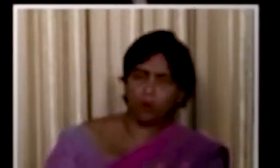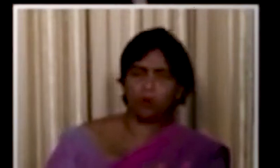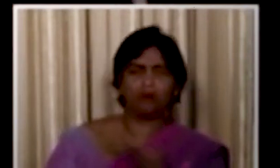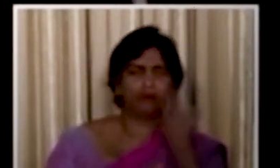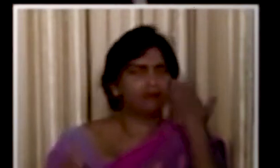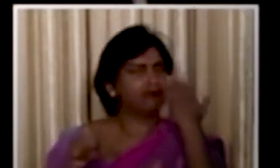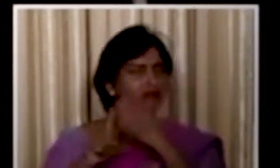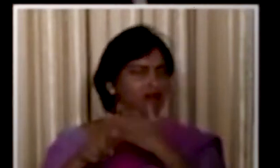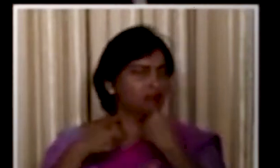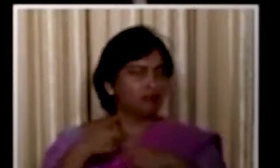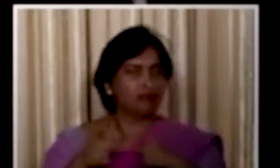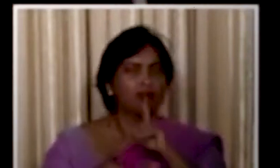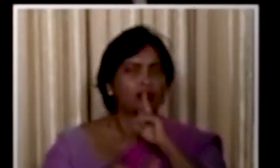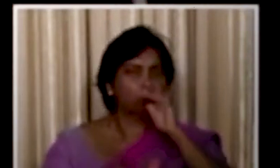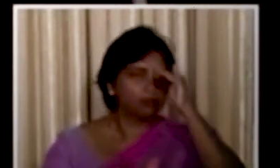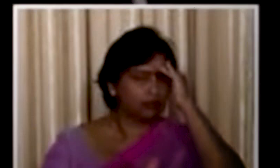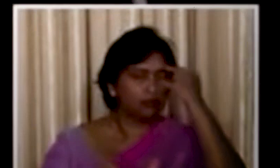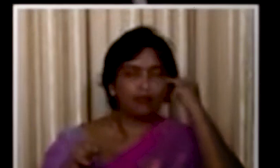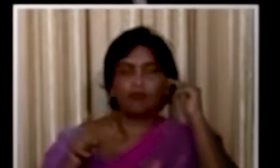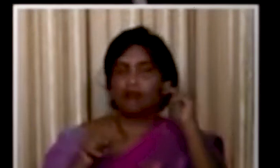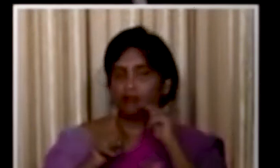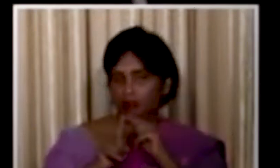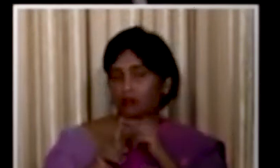சபாநாயகர் உடனடி நடவடிக்கை எடுக்க வேண்டும்.